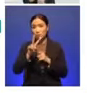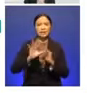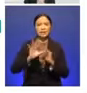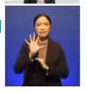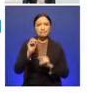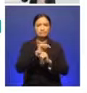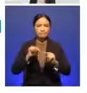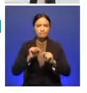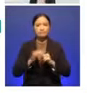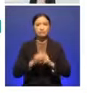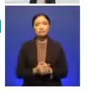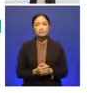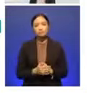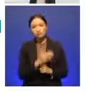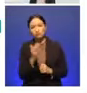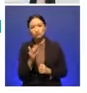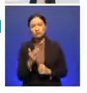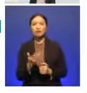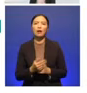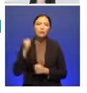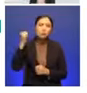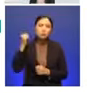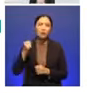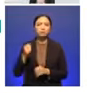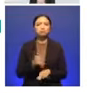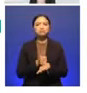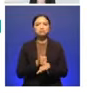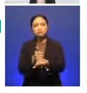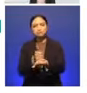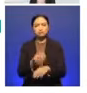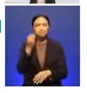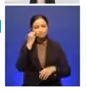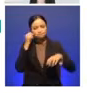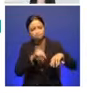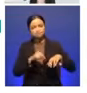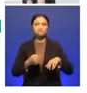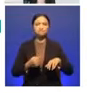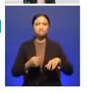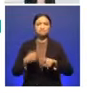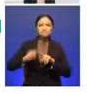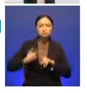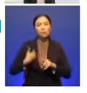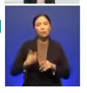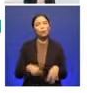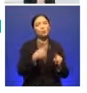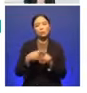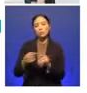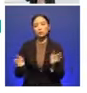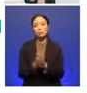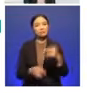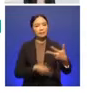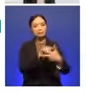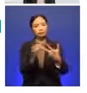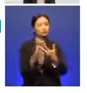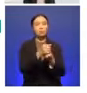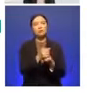ะครับนอกจากนั้นยังมีเรื่องของค่าเดินทางแล้วก็ค่าที่พักถ้ารวม3รายการหลักๆเข้าไปเนี่ยนะครับฝั่งที่จนที่สุ